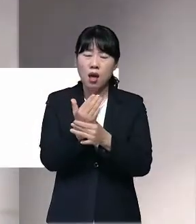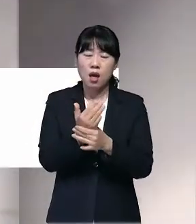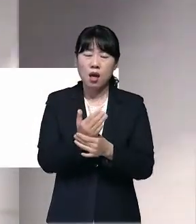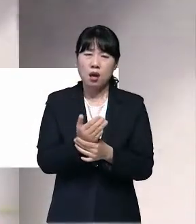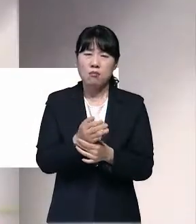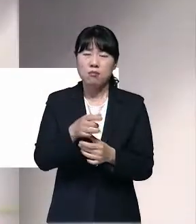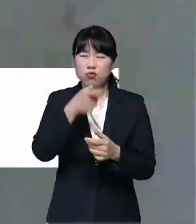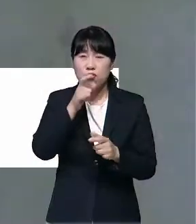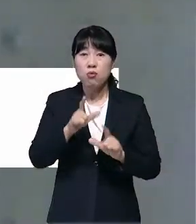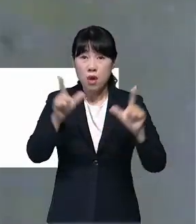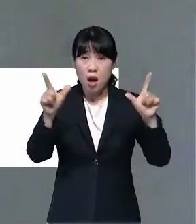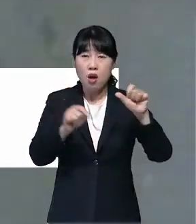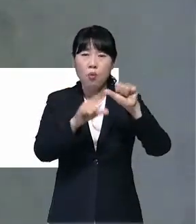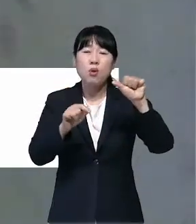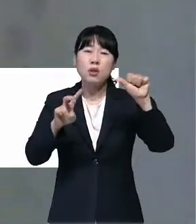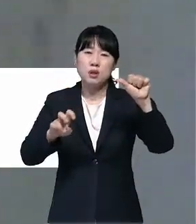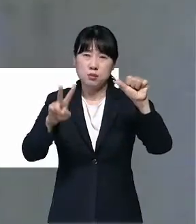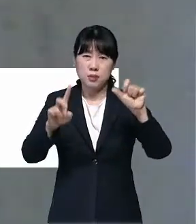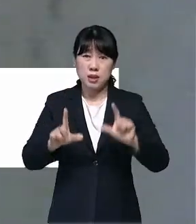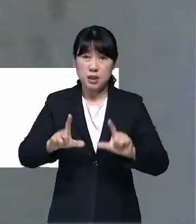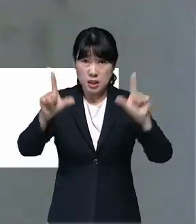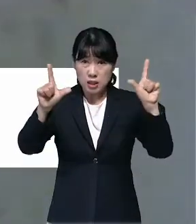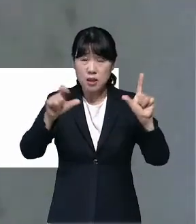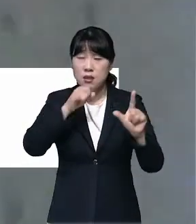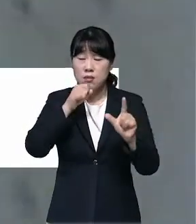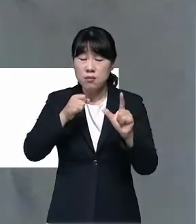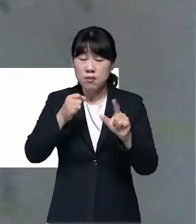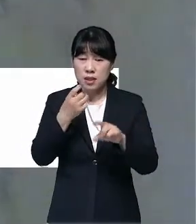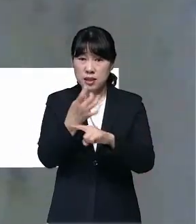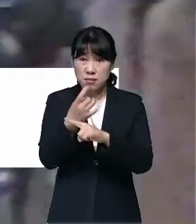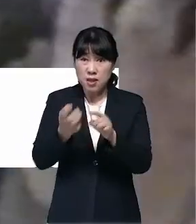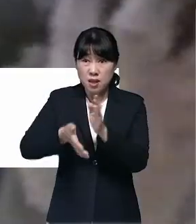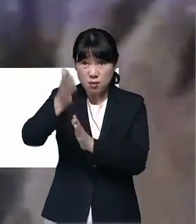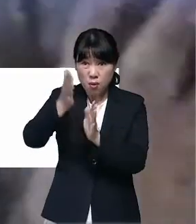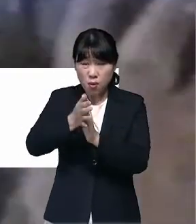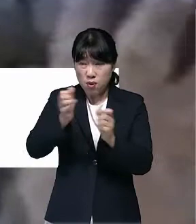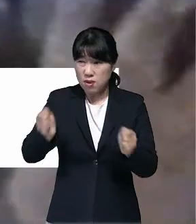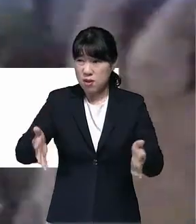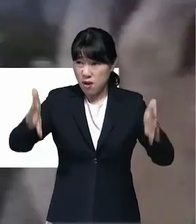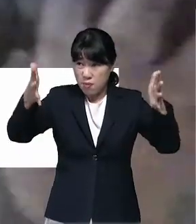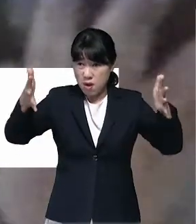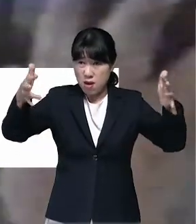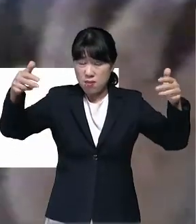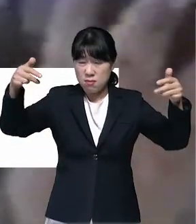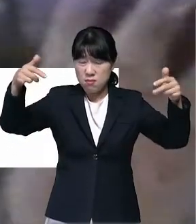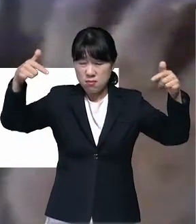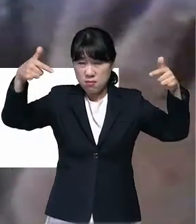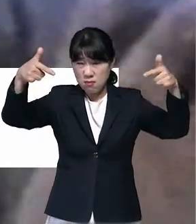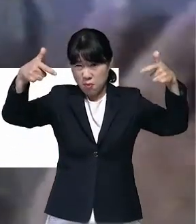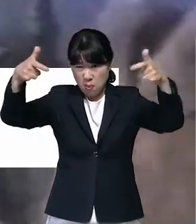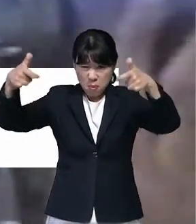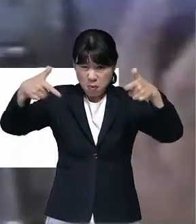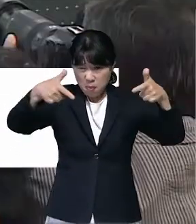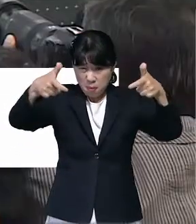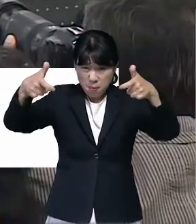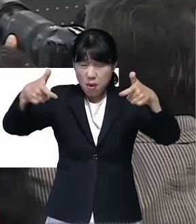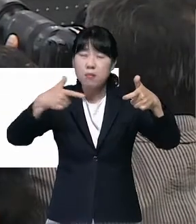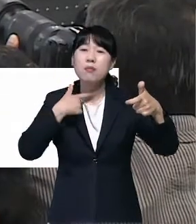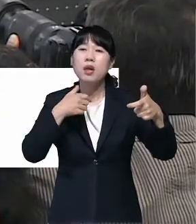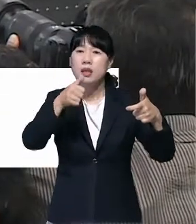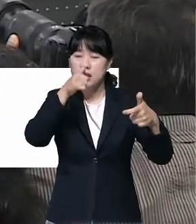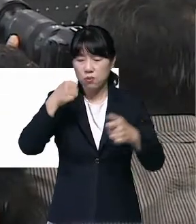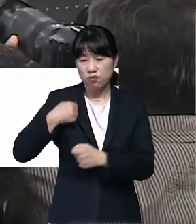불리는 5월 21일에도 금남로 건물 옥상에 저격수를 배치해 시위대를 향해 조준 사격을 했다는